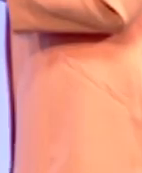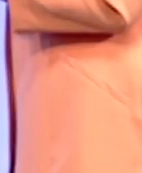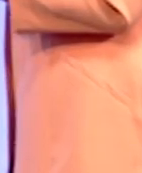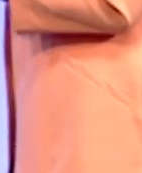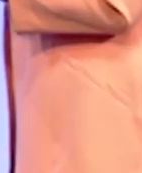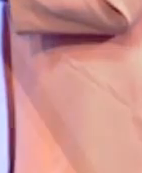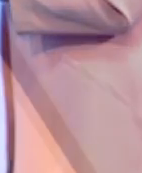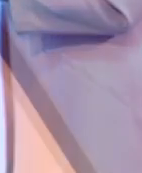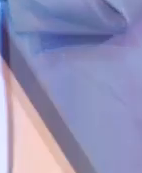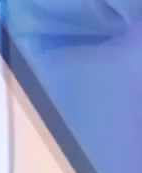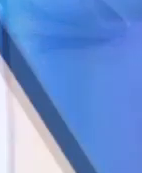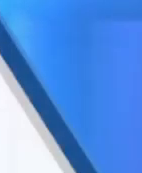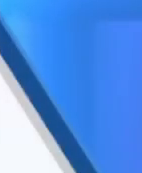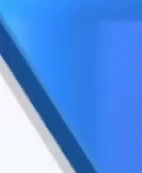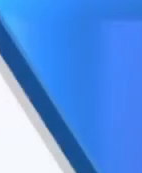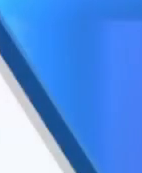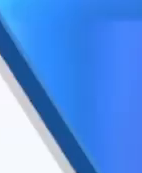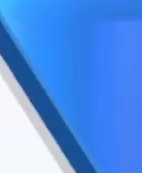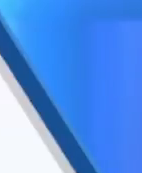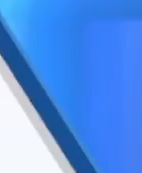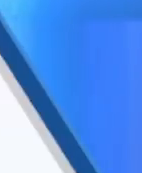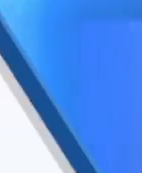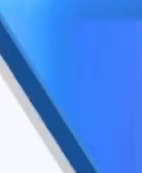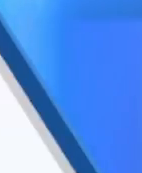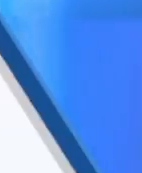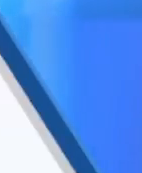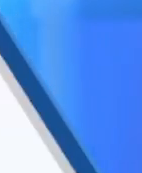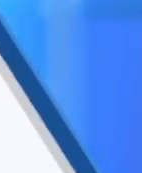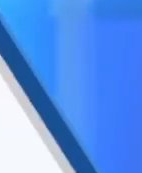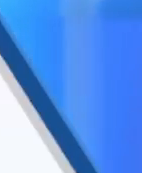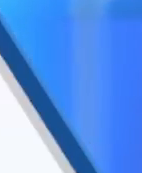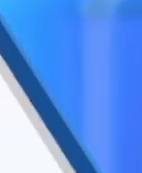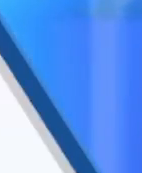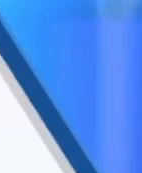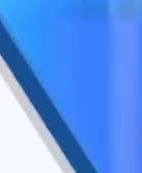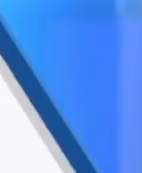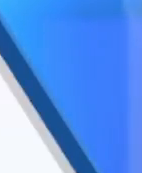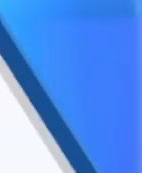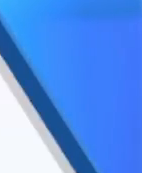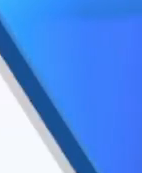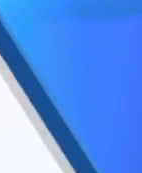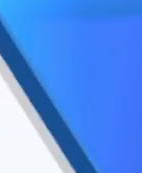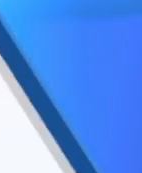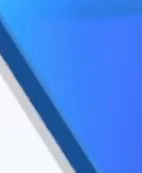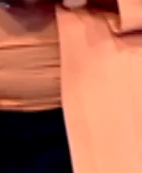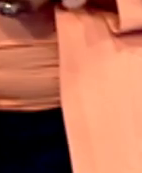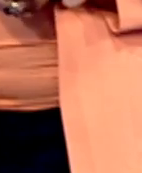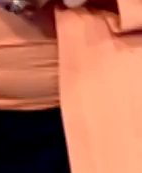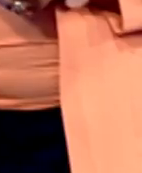udutadoa ndetse n'imbingo. Ngibi rero ibitekerezo, mu kanya turagaruka dukomeza n'andi